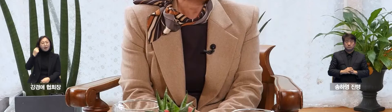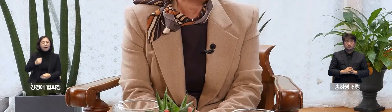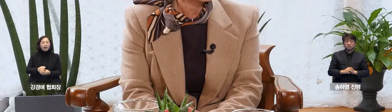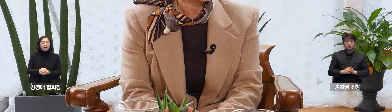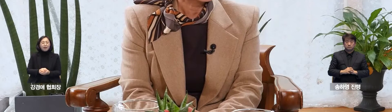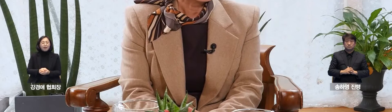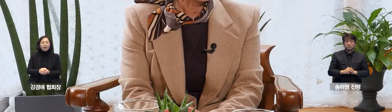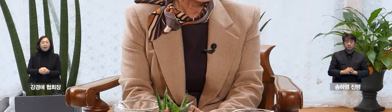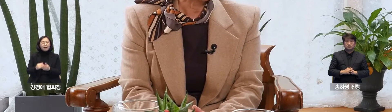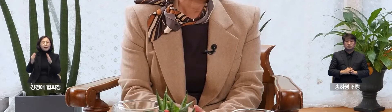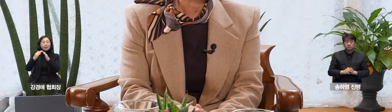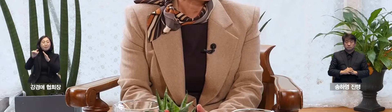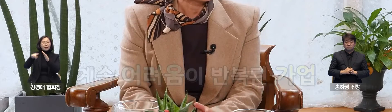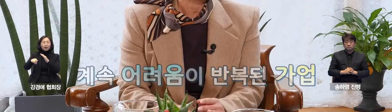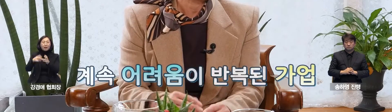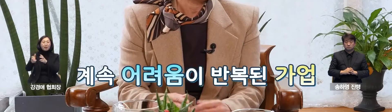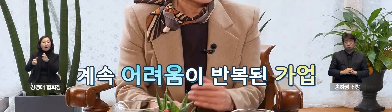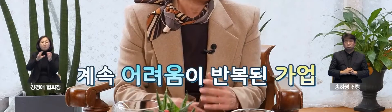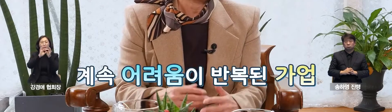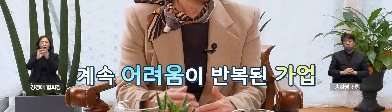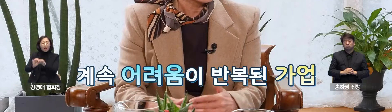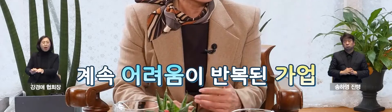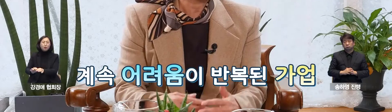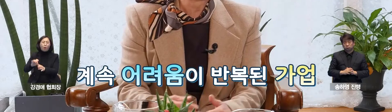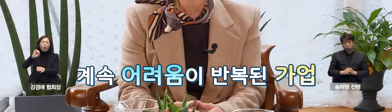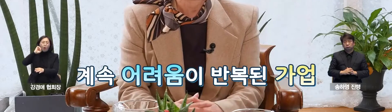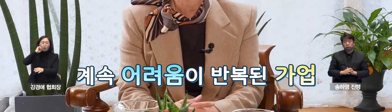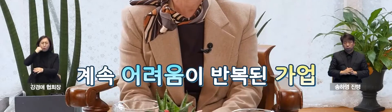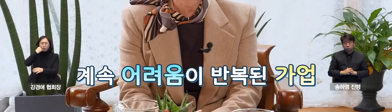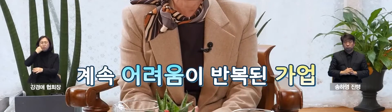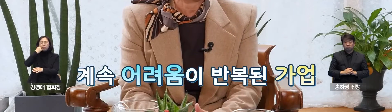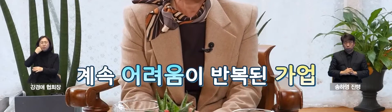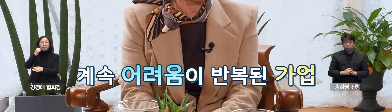했던 사업은 계속 좀 어려운 반복